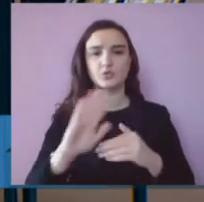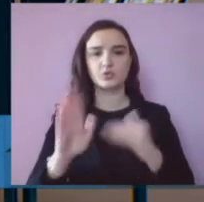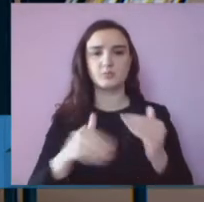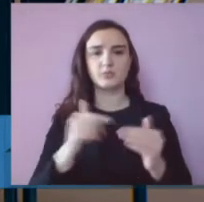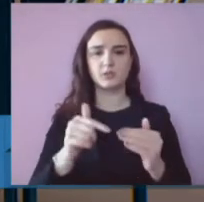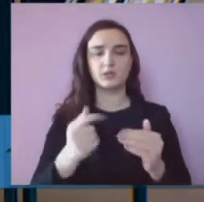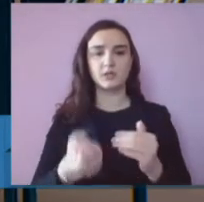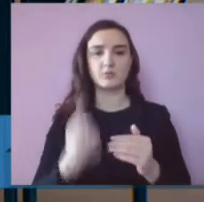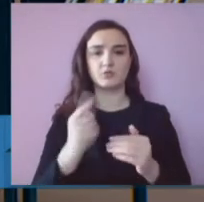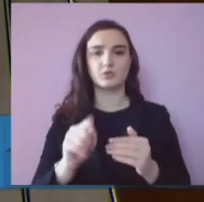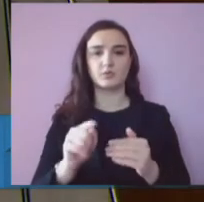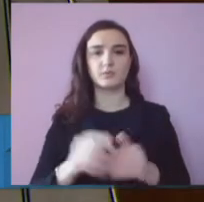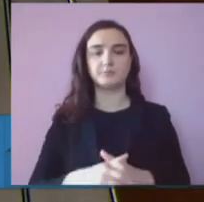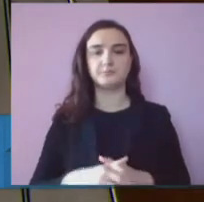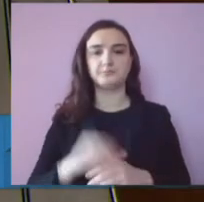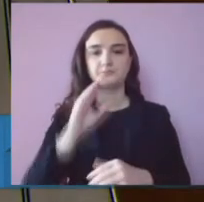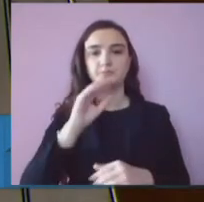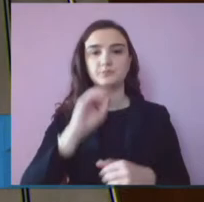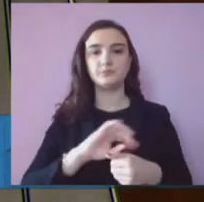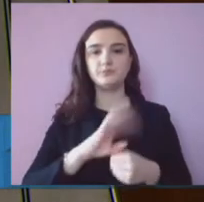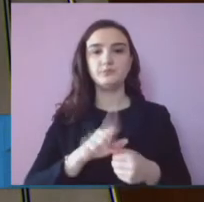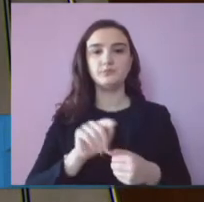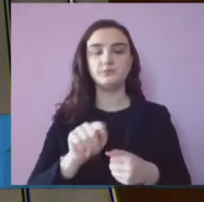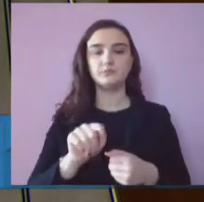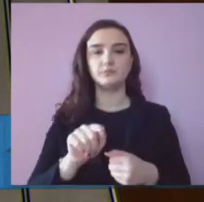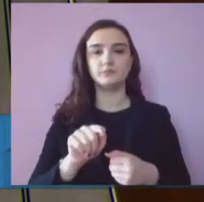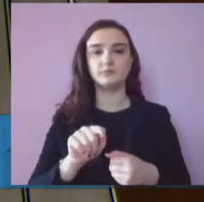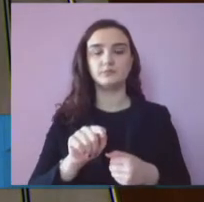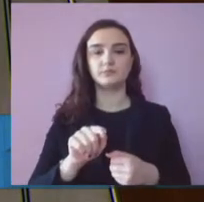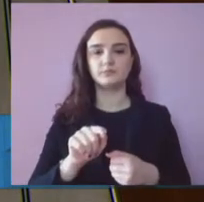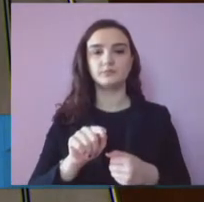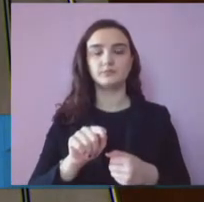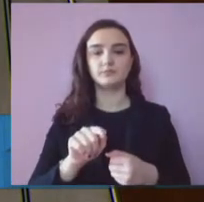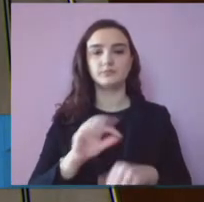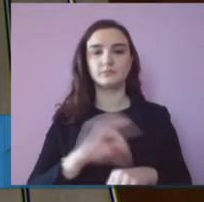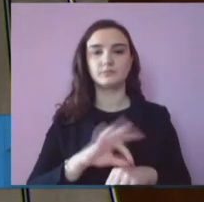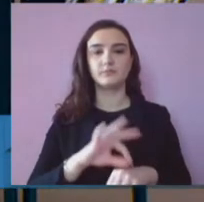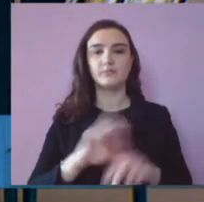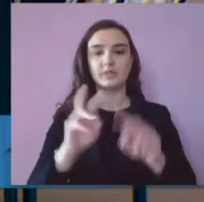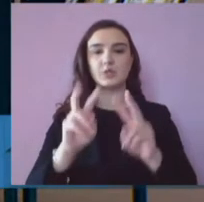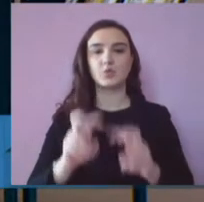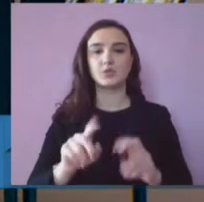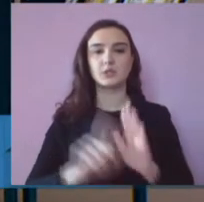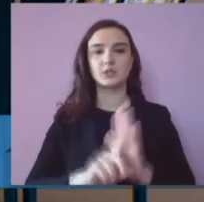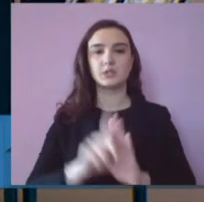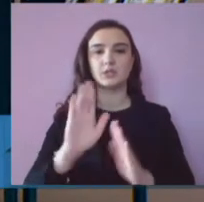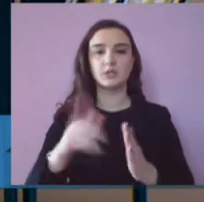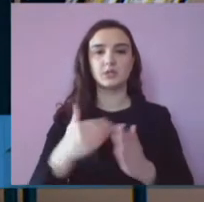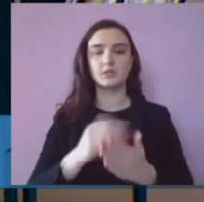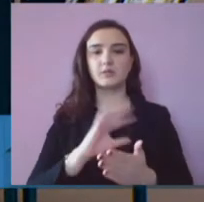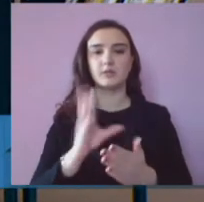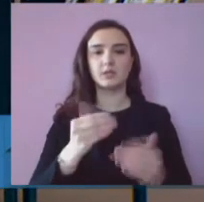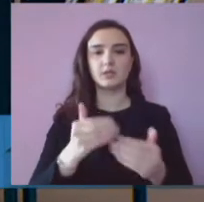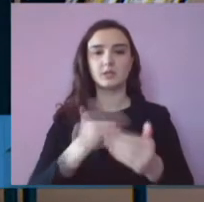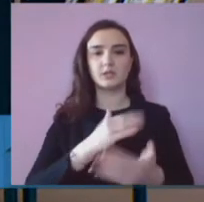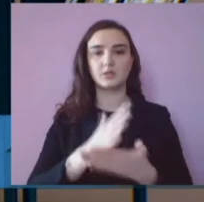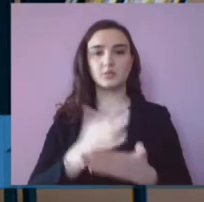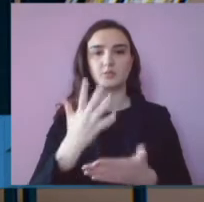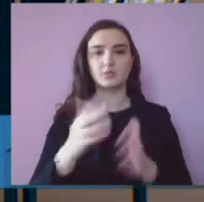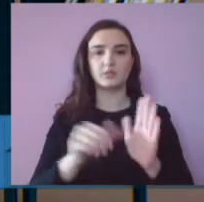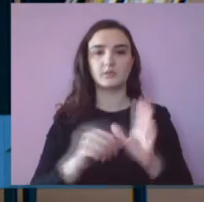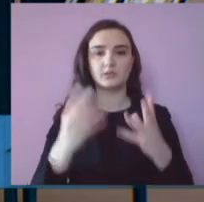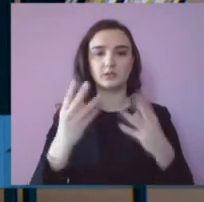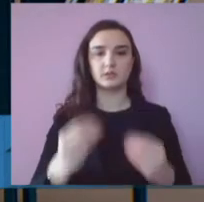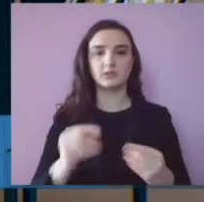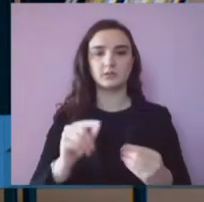თავს, როდესაც კოვიდი და დიაგნოსტიკიდან ნუ ყველაზე ადრე არის 5-6 დღე